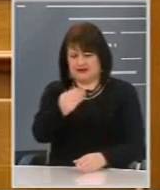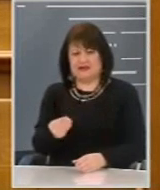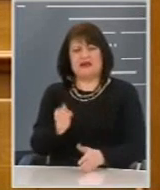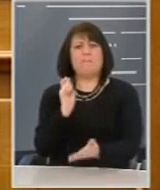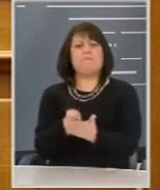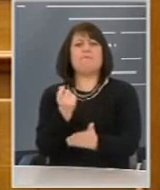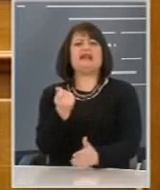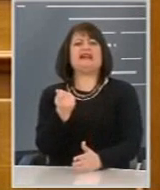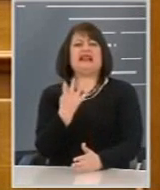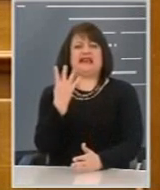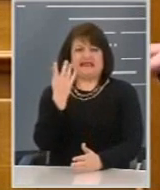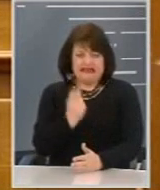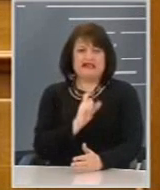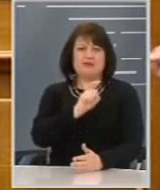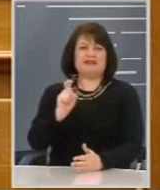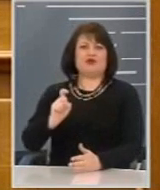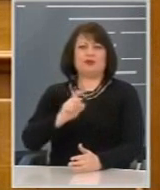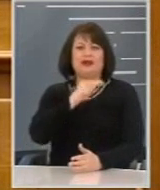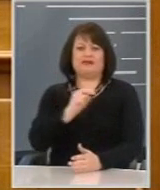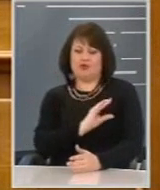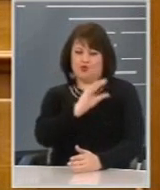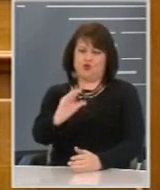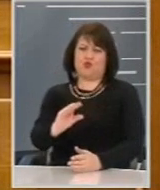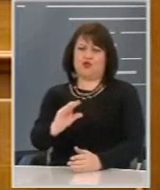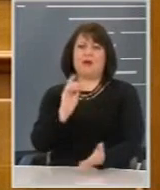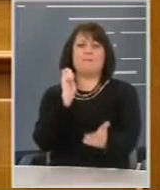μετρητά. 4,5 εκατομμύρια απελευθερώθηκαν σε μια τέτοια